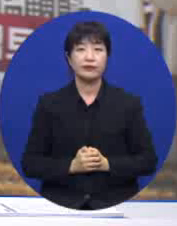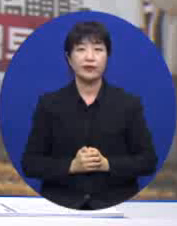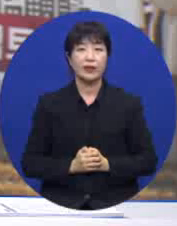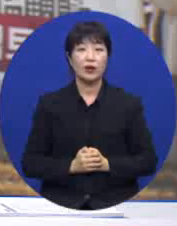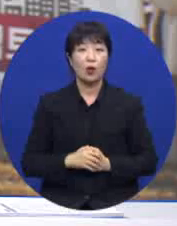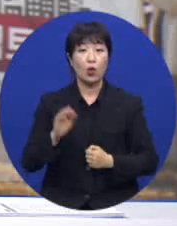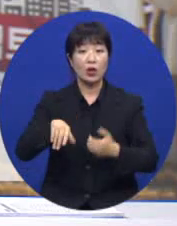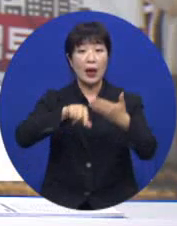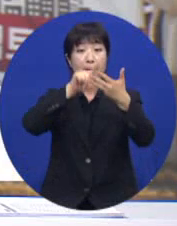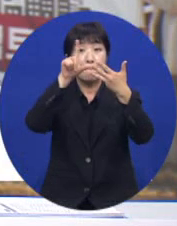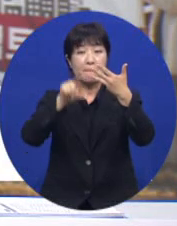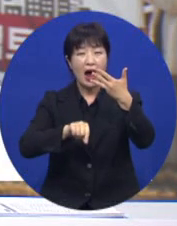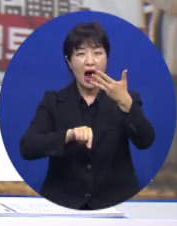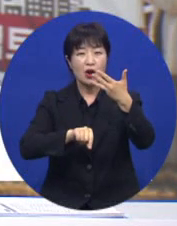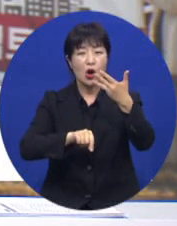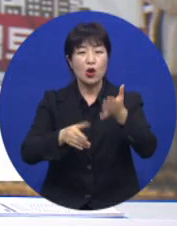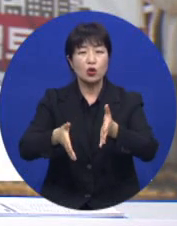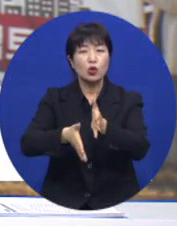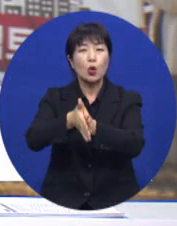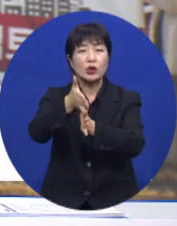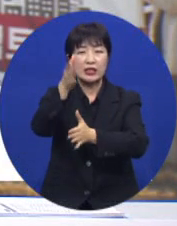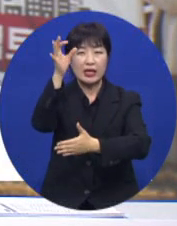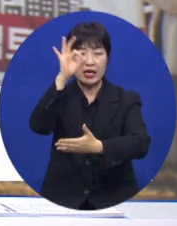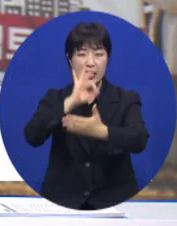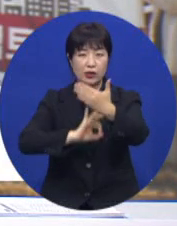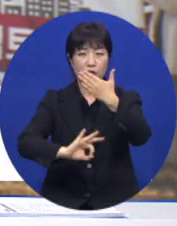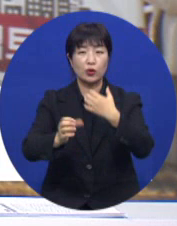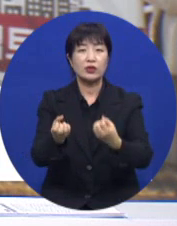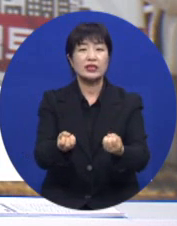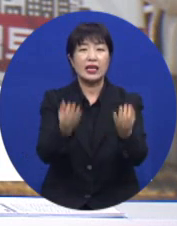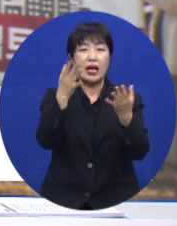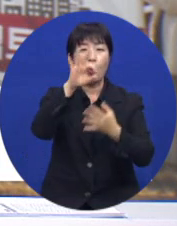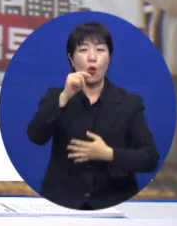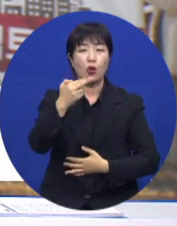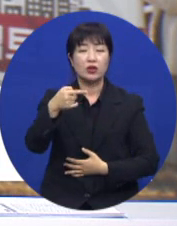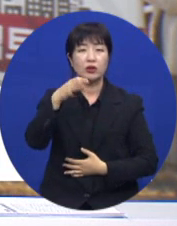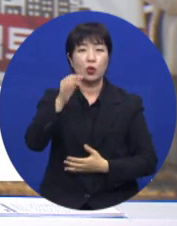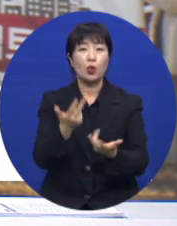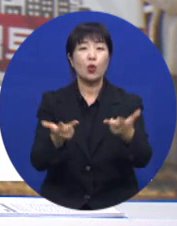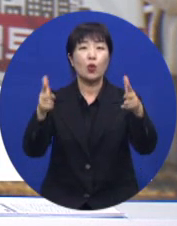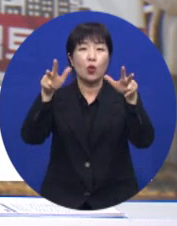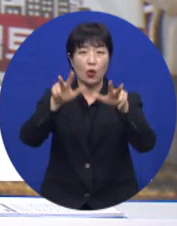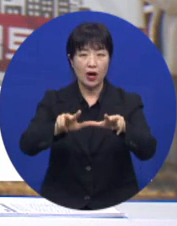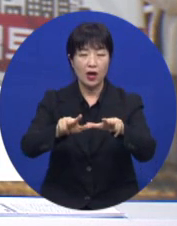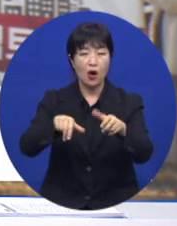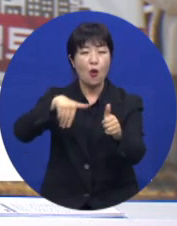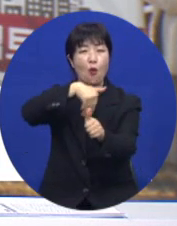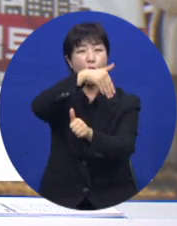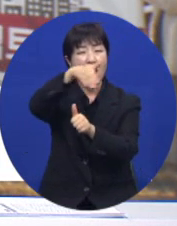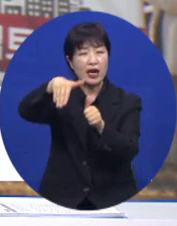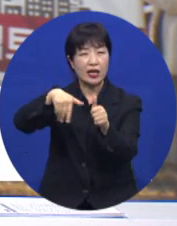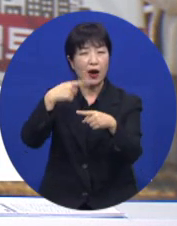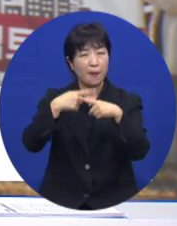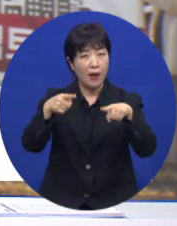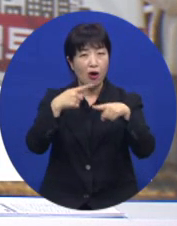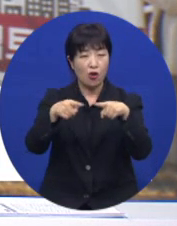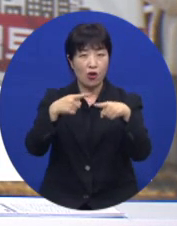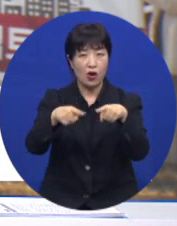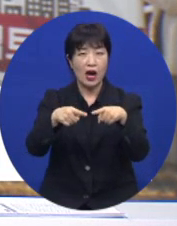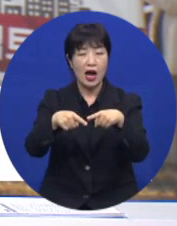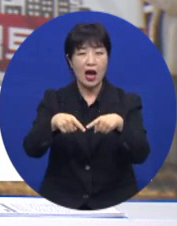네, 오는 8월 도시공원 일몰제 시행을 앞두고 제주시 오등봉공원 민간특례 사업은 환경